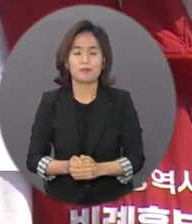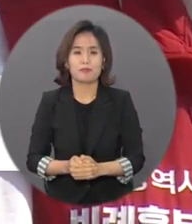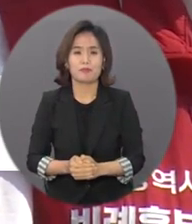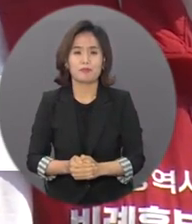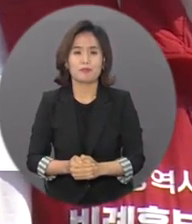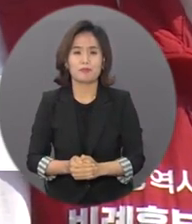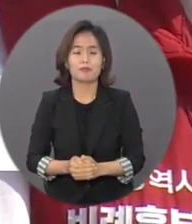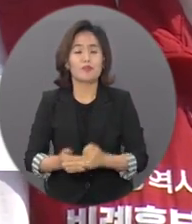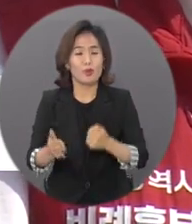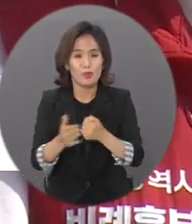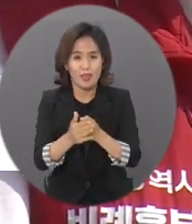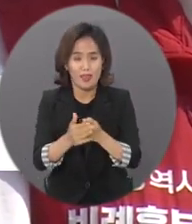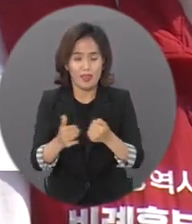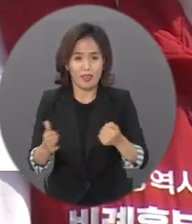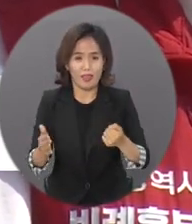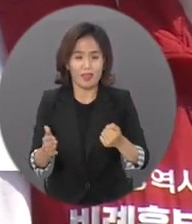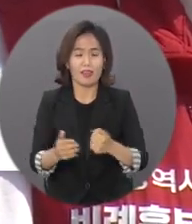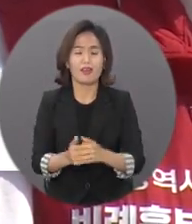그러기 위해서는